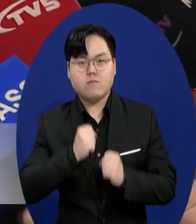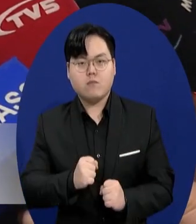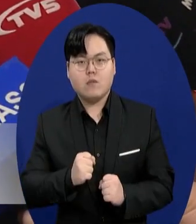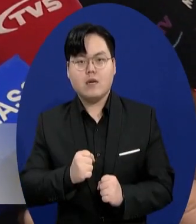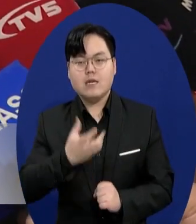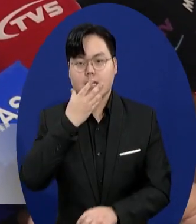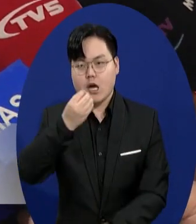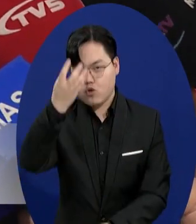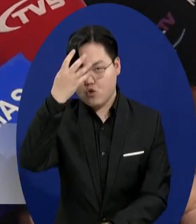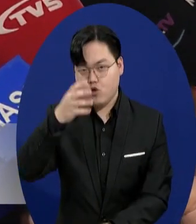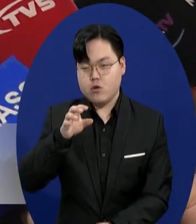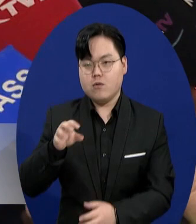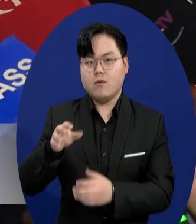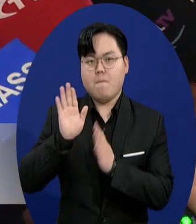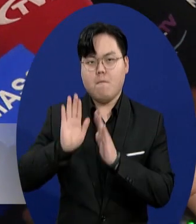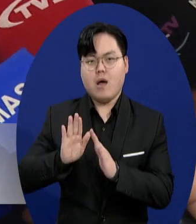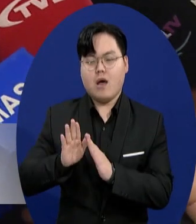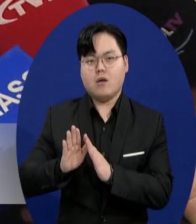төр тогтдог,